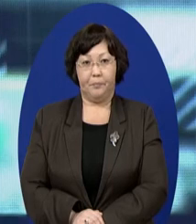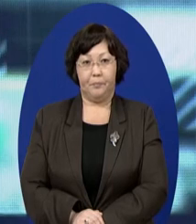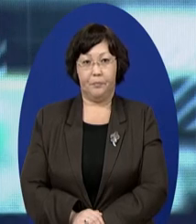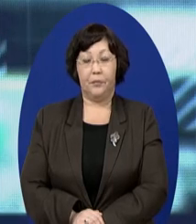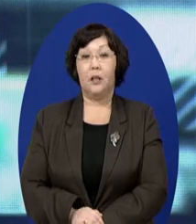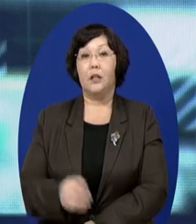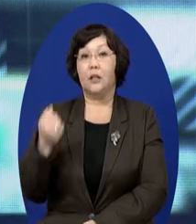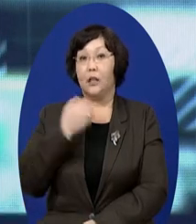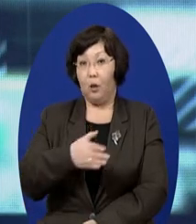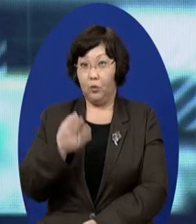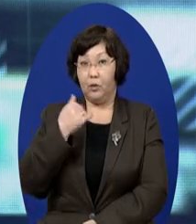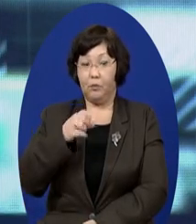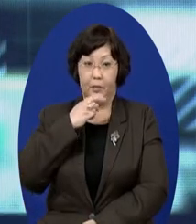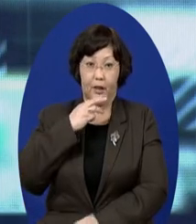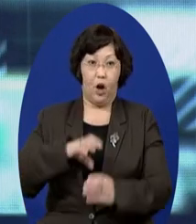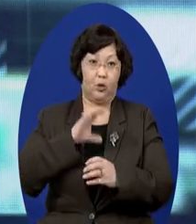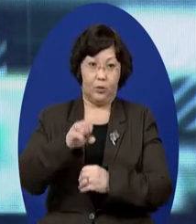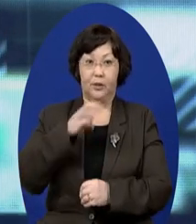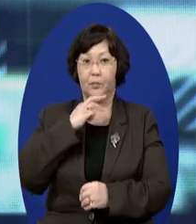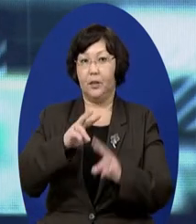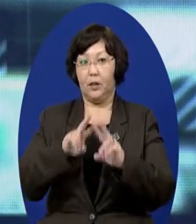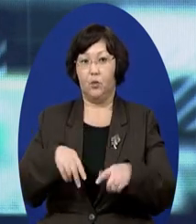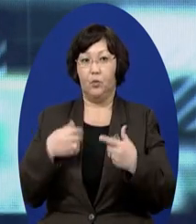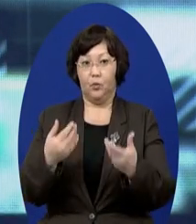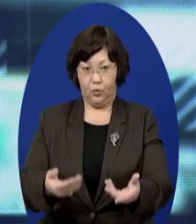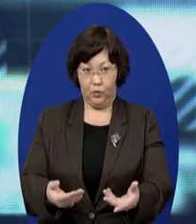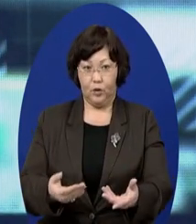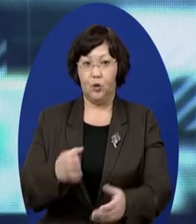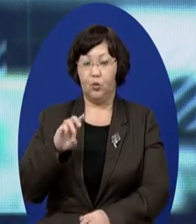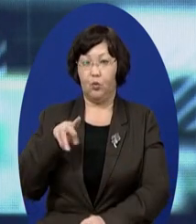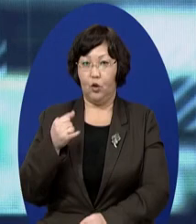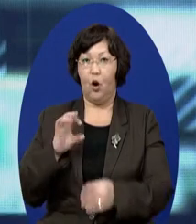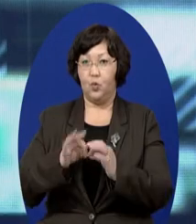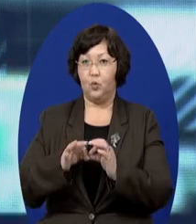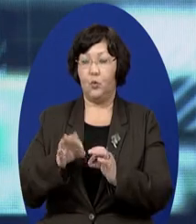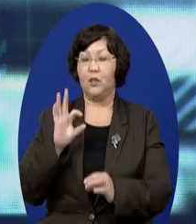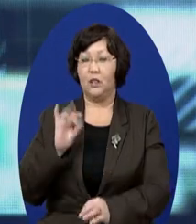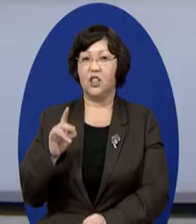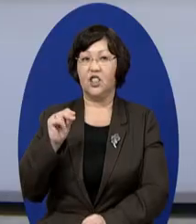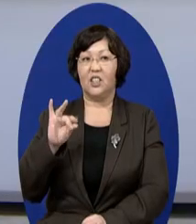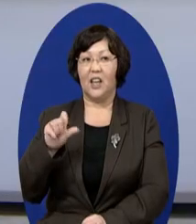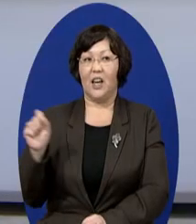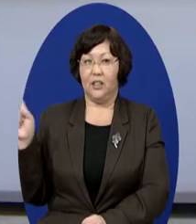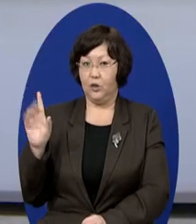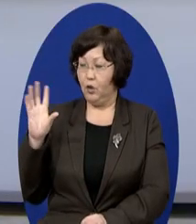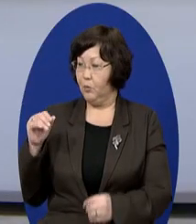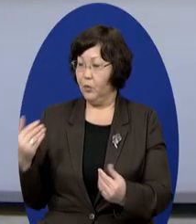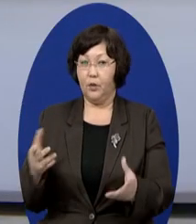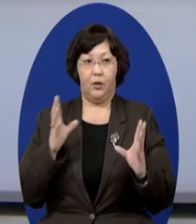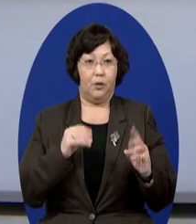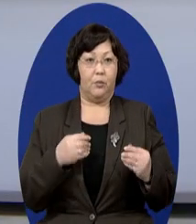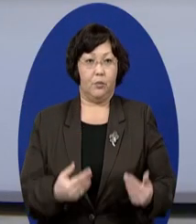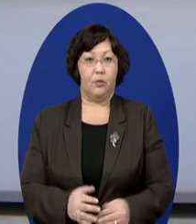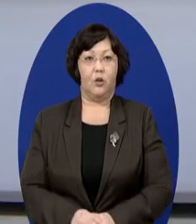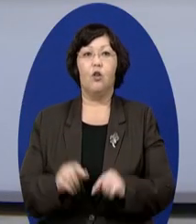Эрхэм үзэгчдээ цагийн хүрд мэдээллийн хөтөлбөр олон улсын мэдээгээр үргэлжилж байна. Олон улсын мэдээлэл сөрөхөөр студид орчуулагч редактор Чин Зая ажиллаж байна. Арам төргий. Арам төргий.